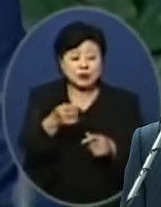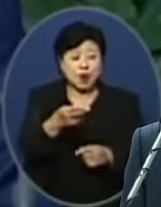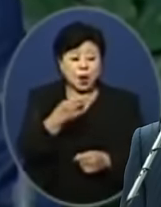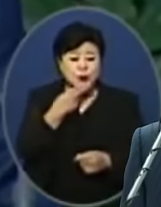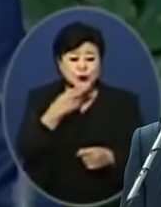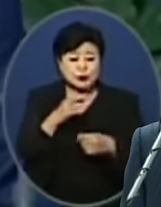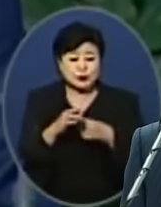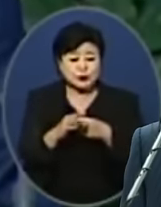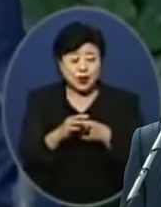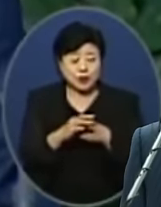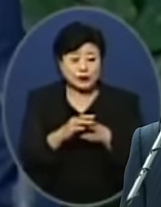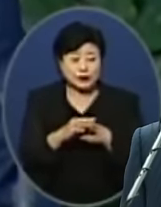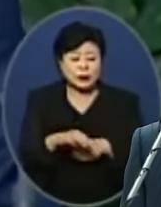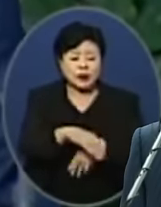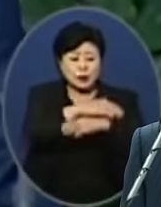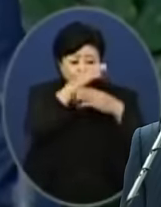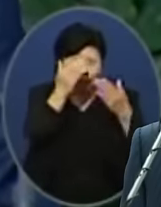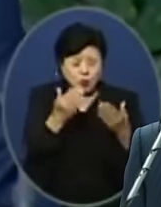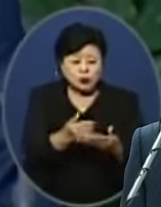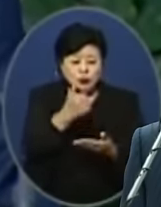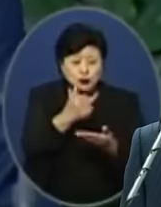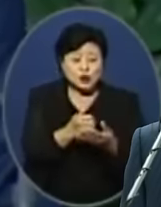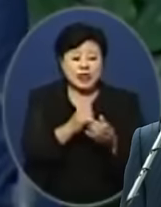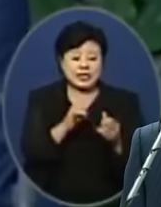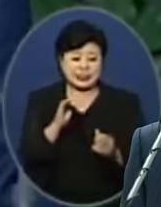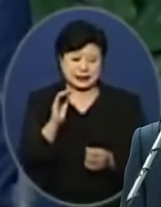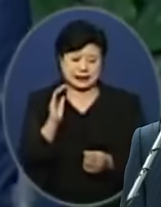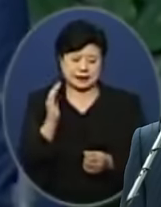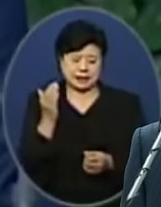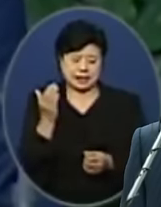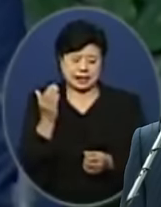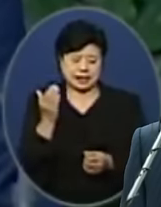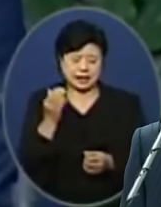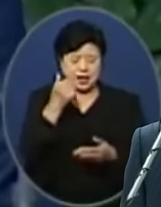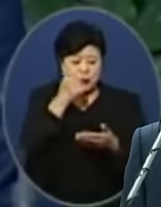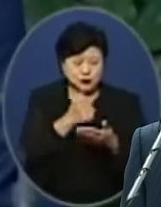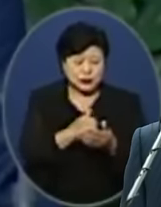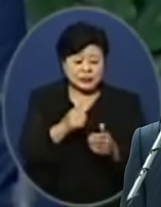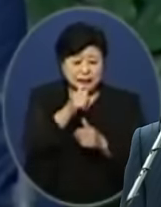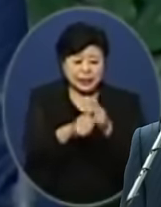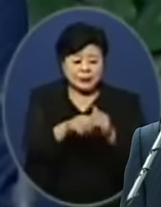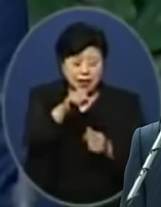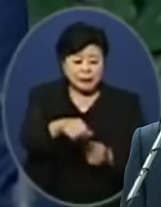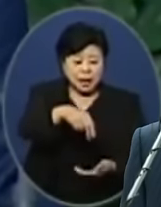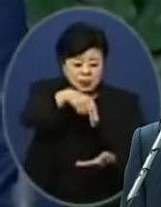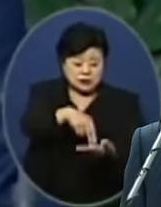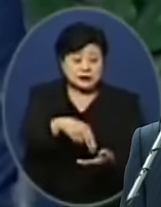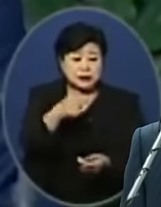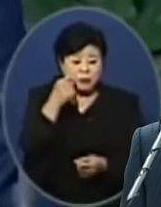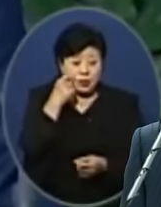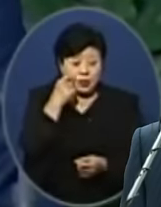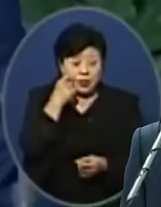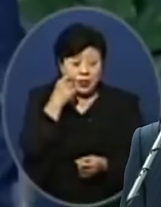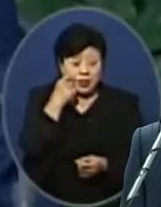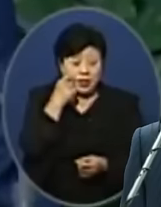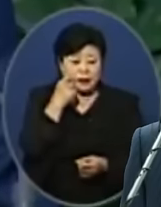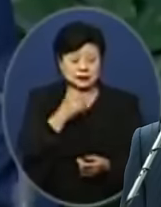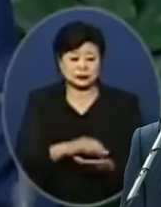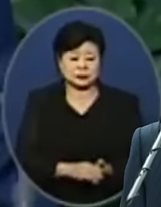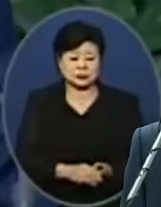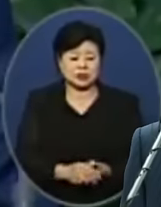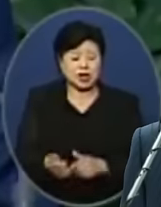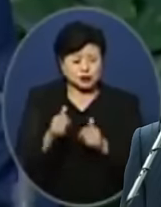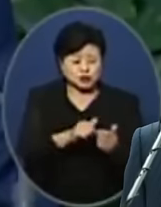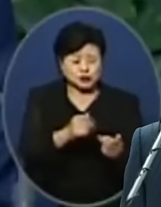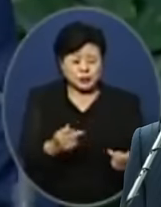없이는 우리 모두가 다 죄인이요 죄인은 하나님 앞에 서지 못하니 어두운 컴컴한 죽음의